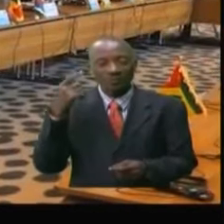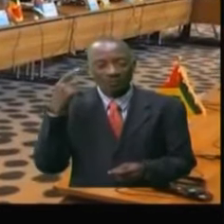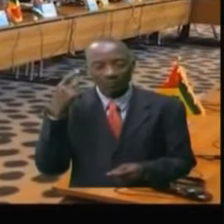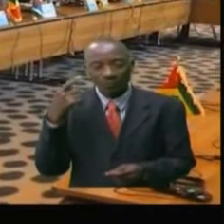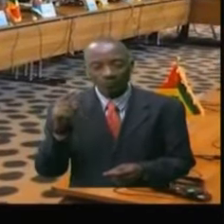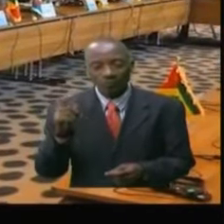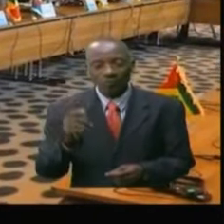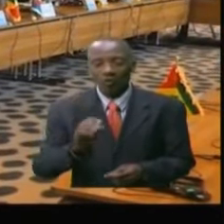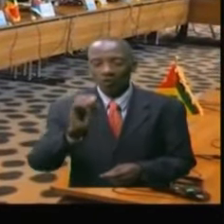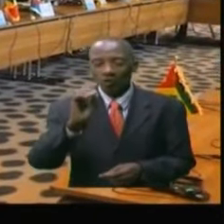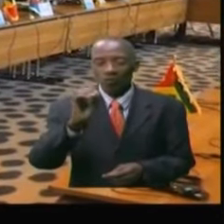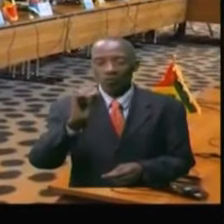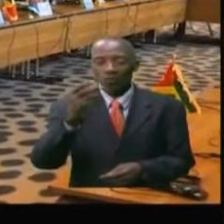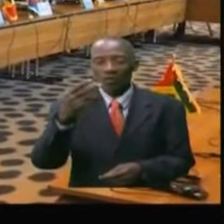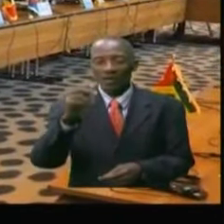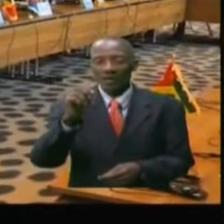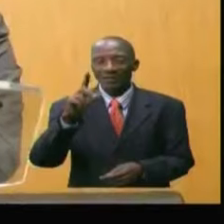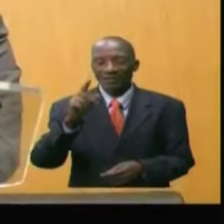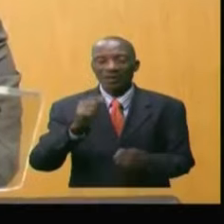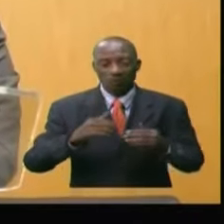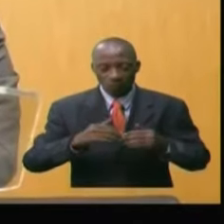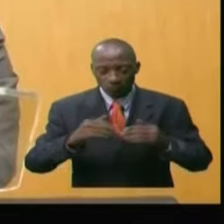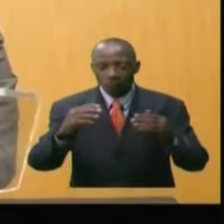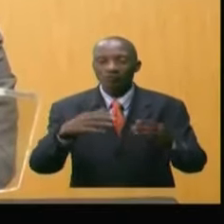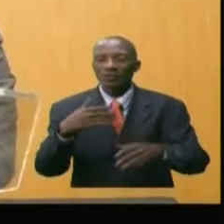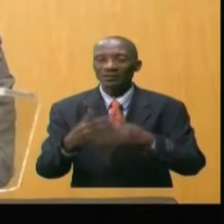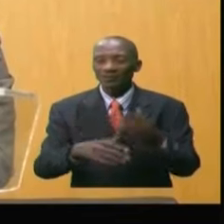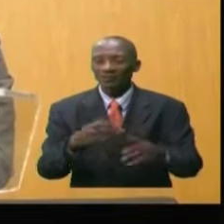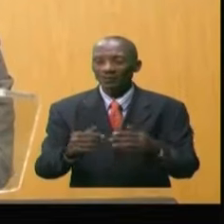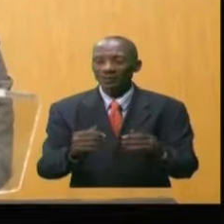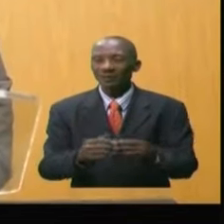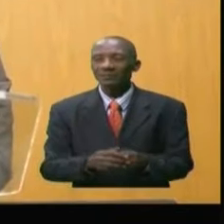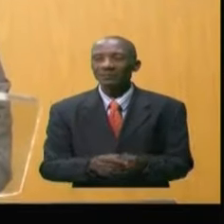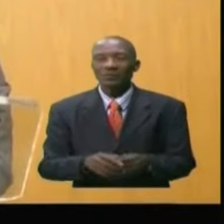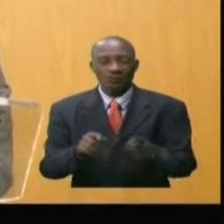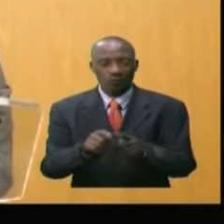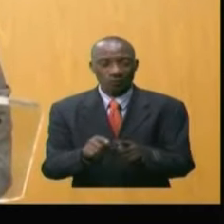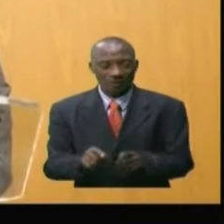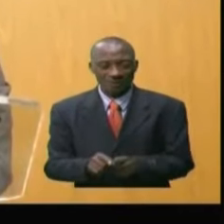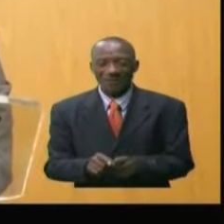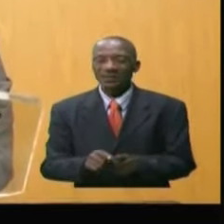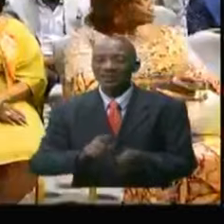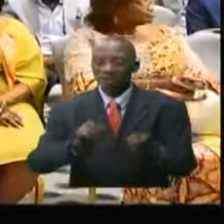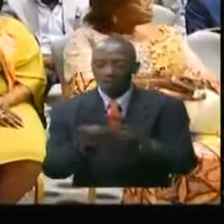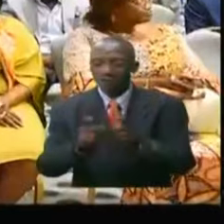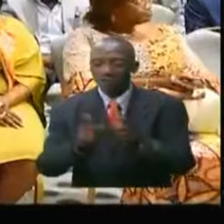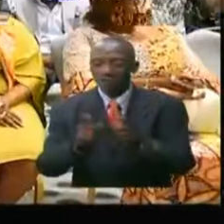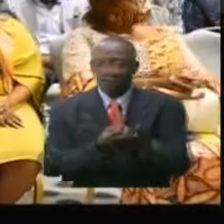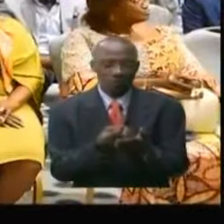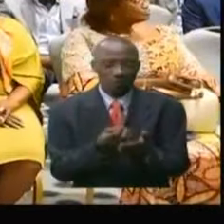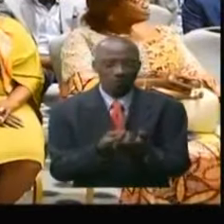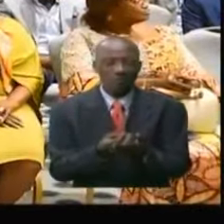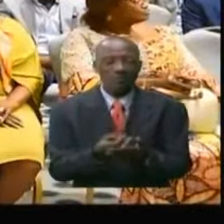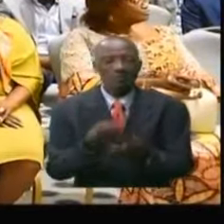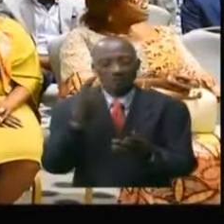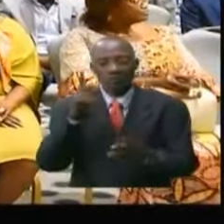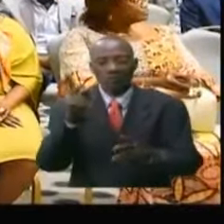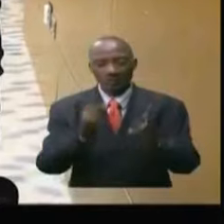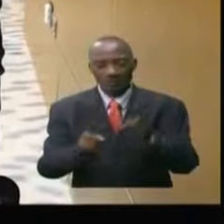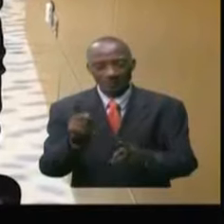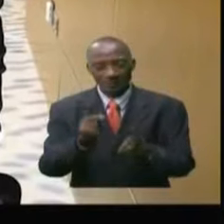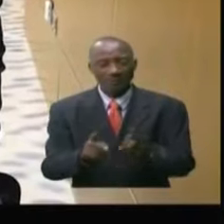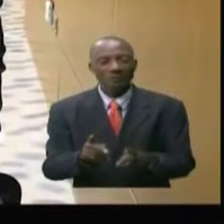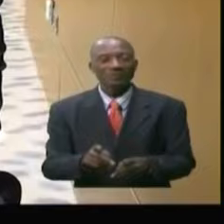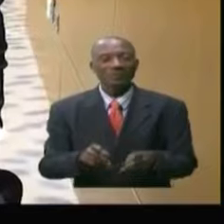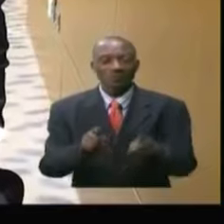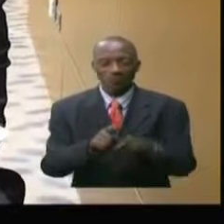que l'OADA continue d'évoluer et de répondre aux besoins changeants des économies et des citoyens, ainsi qu'aux défis liés à